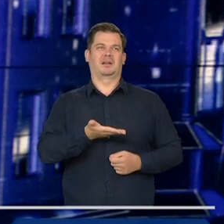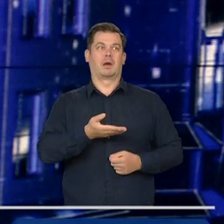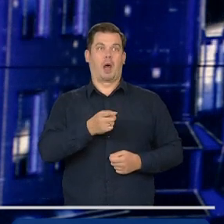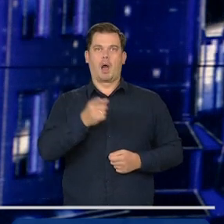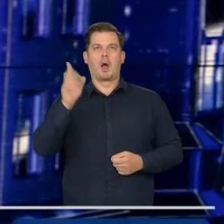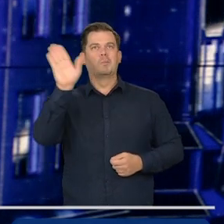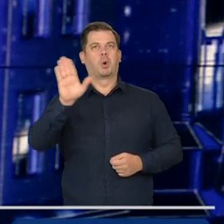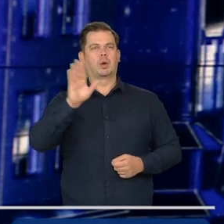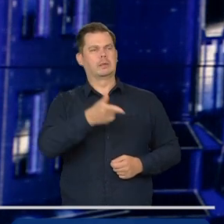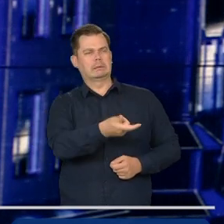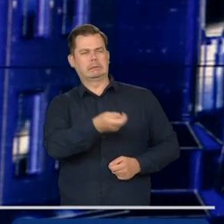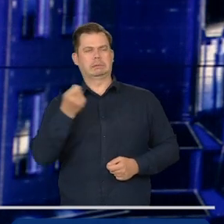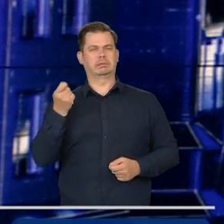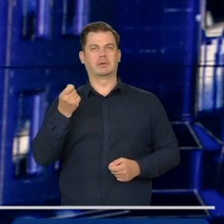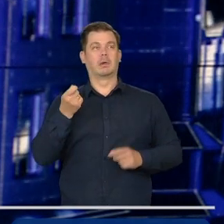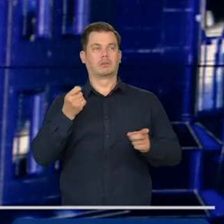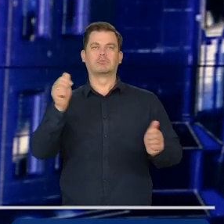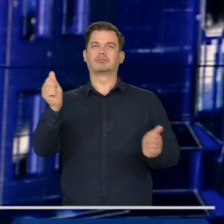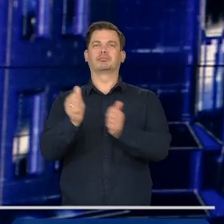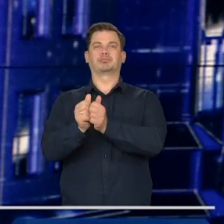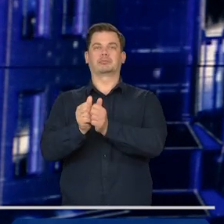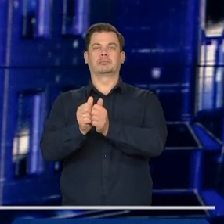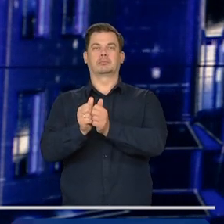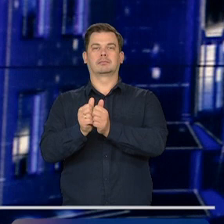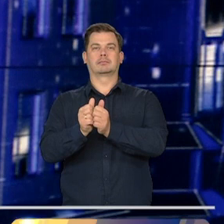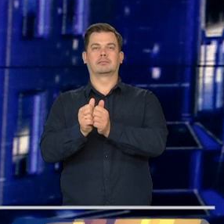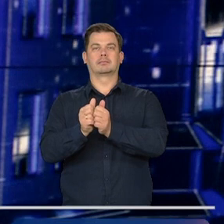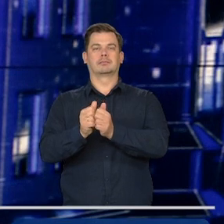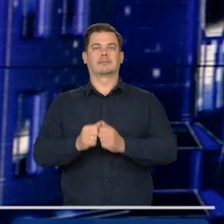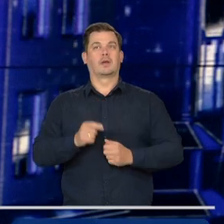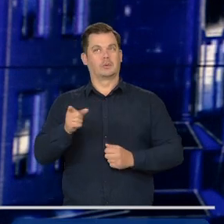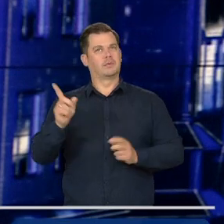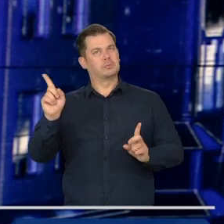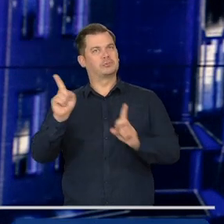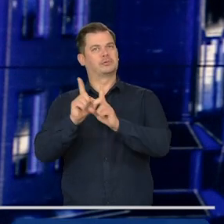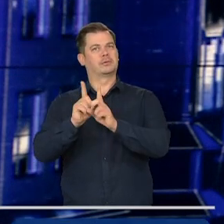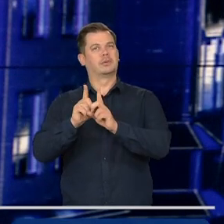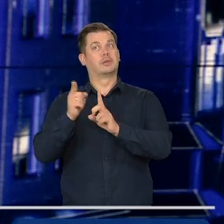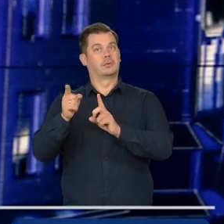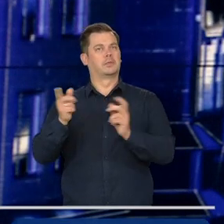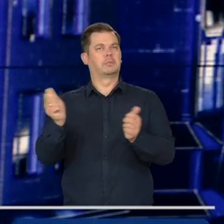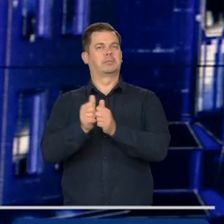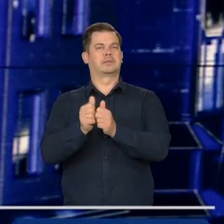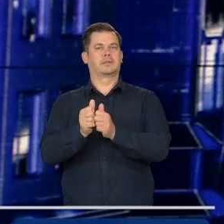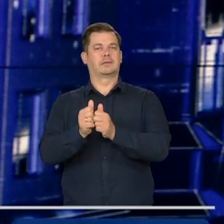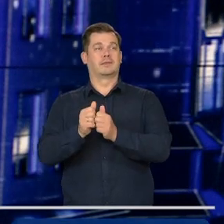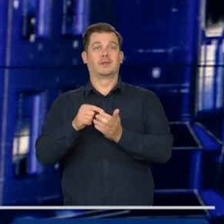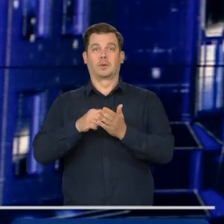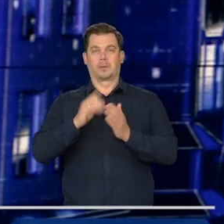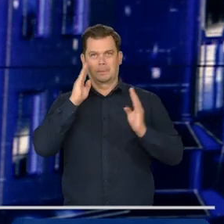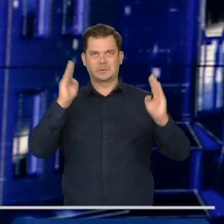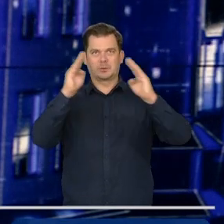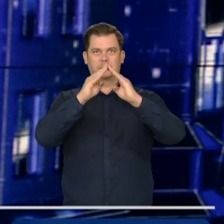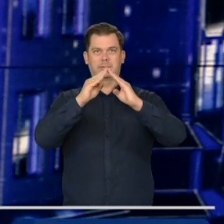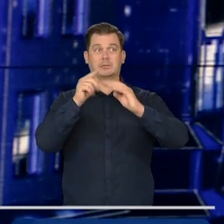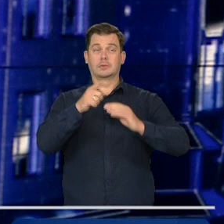jednak gdzieś ta jego łaska sprawiła, Boża łaska, że wrócił, że przyszedł i stał się nawet biskupem. I to jest ta